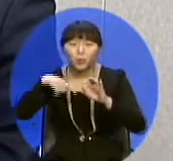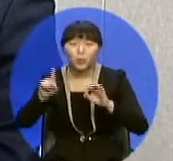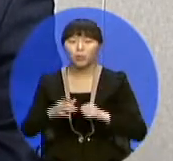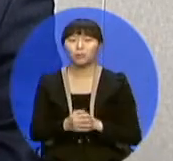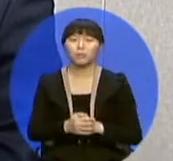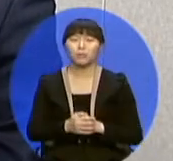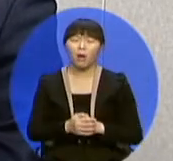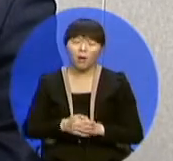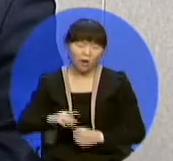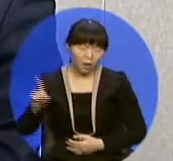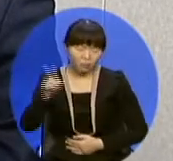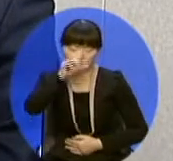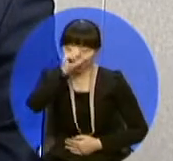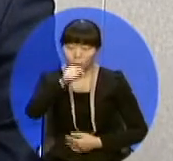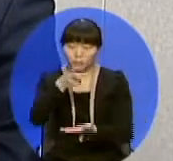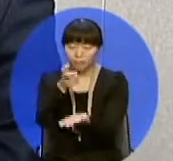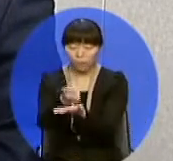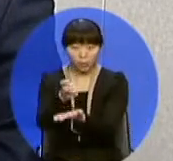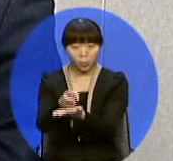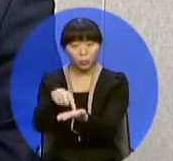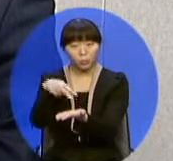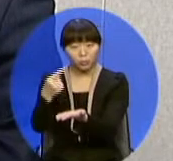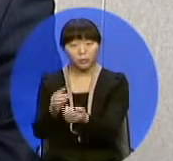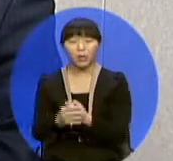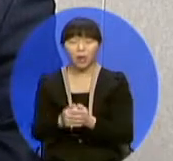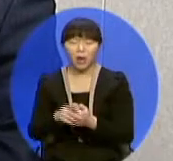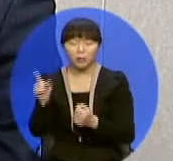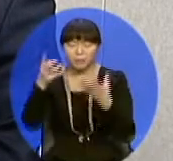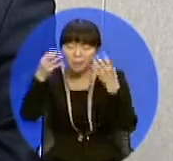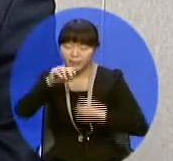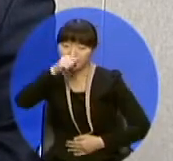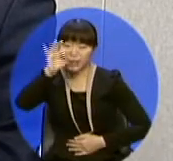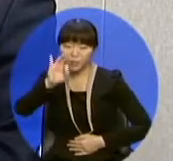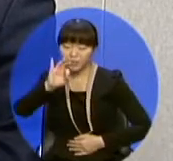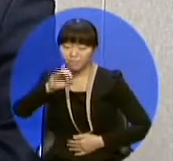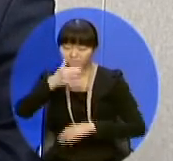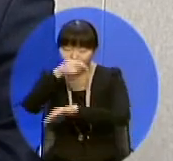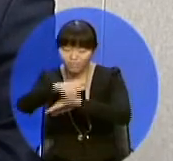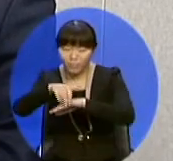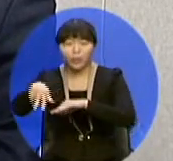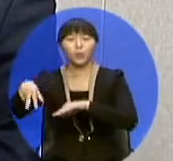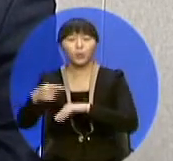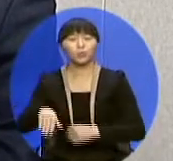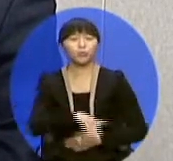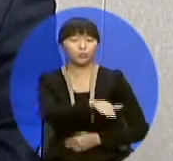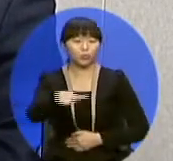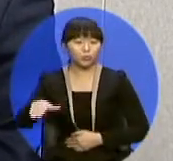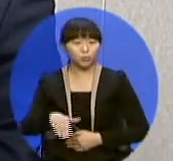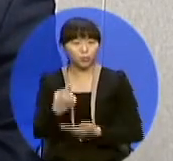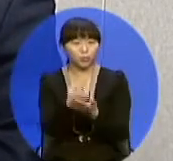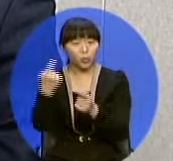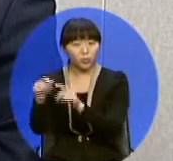우선은 아무리 좋은 제도라도 아무리 많은 예산을 세운다 하더라도 그게